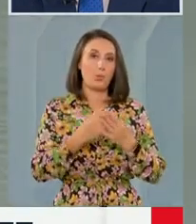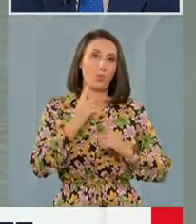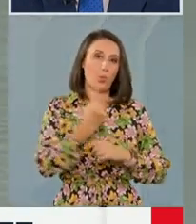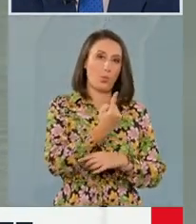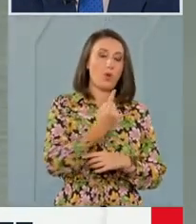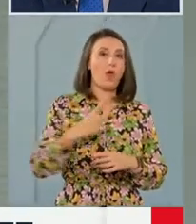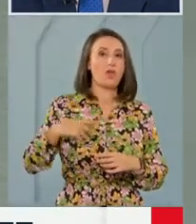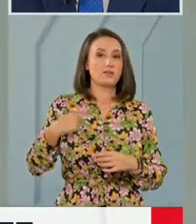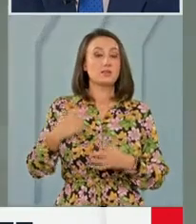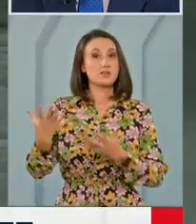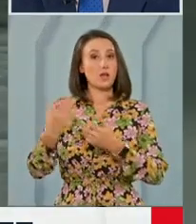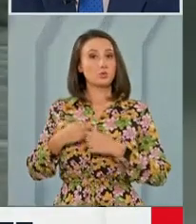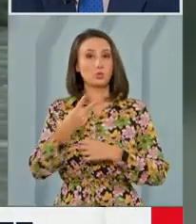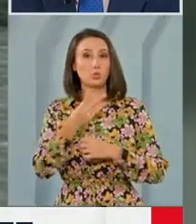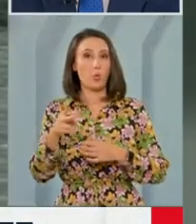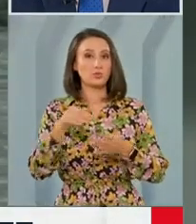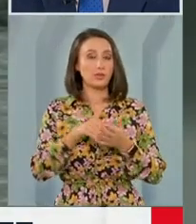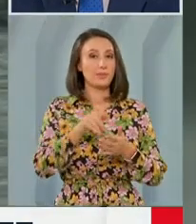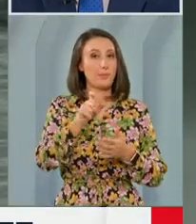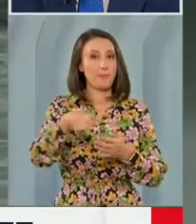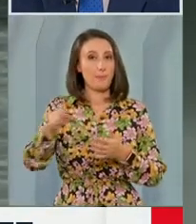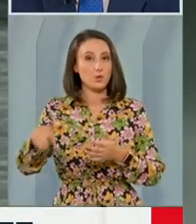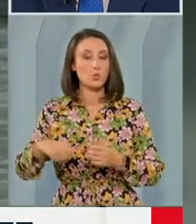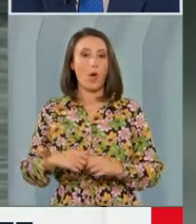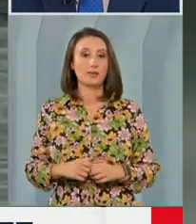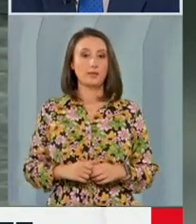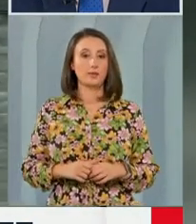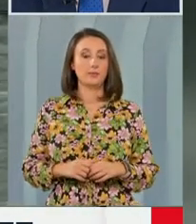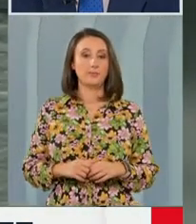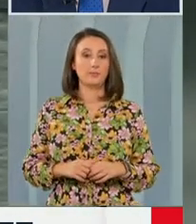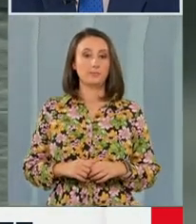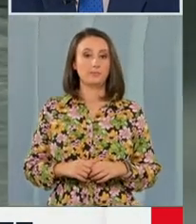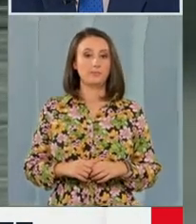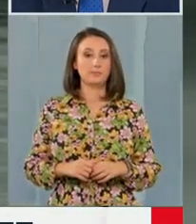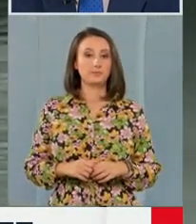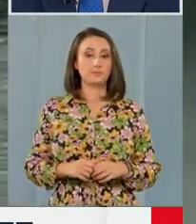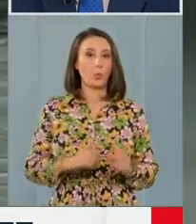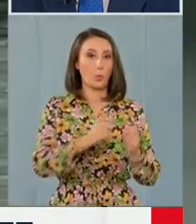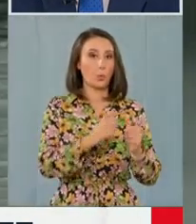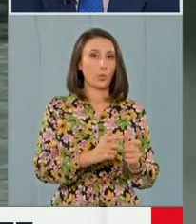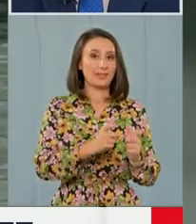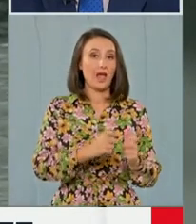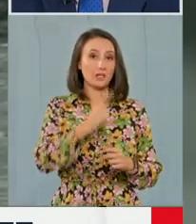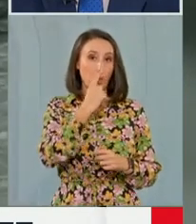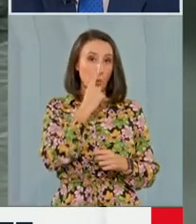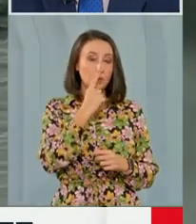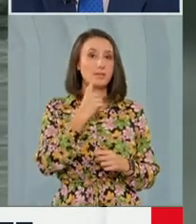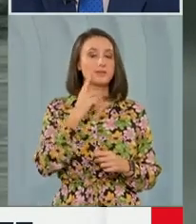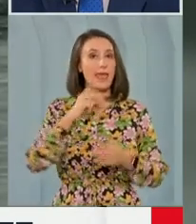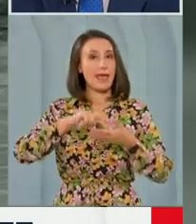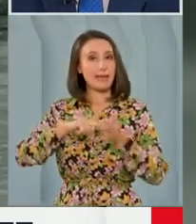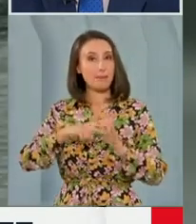aduce peste 200 de mii de oameni, cum se lăuda Ministerul Rus al Apărării în unitățile rusești, să